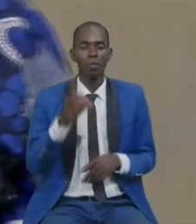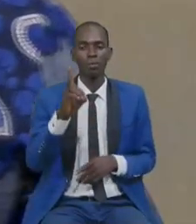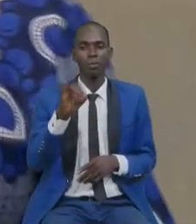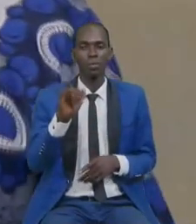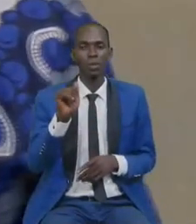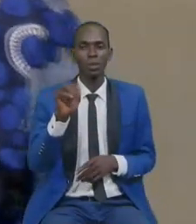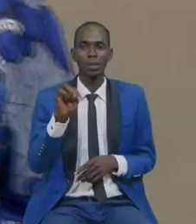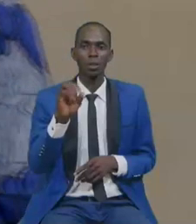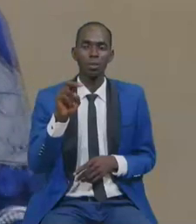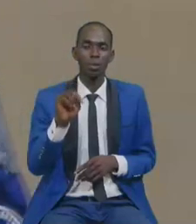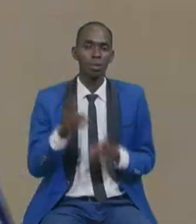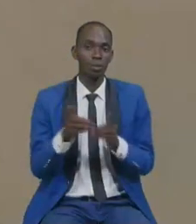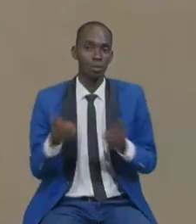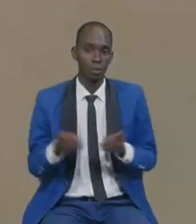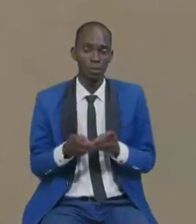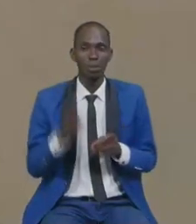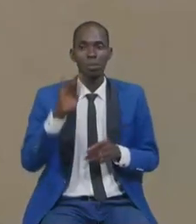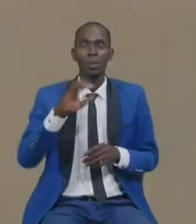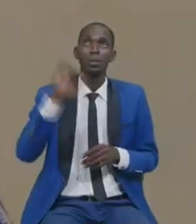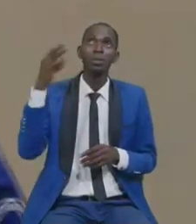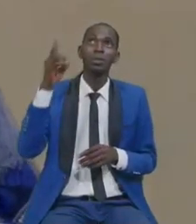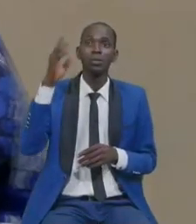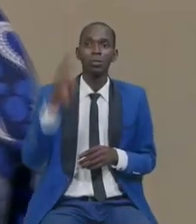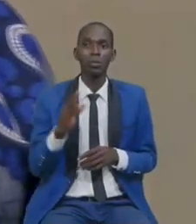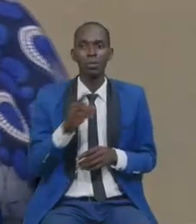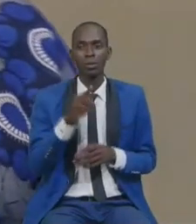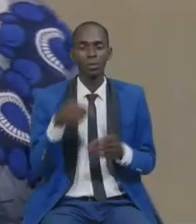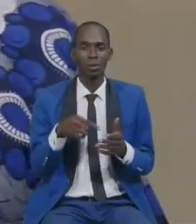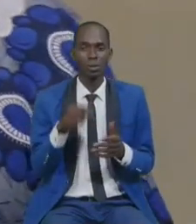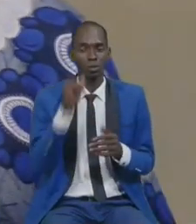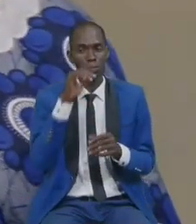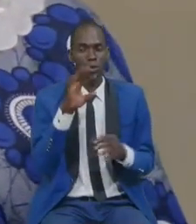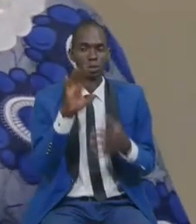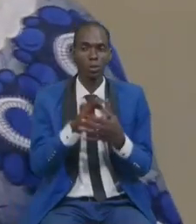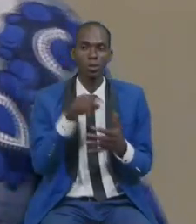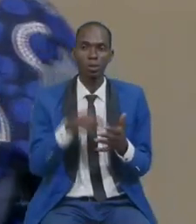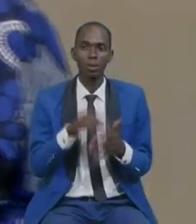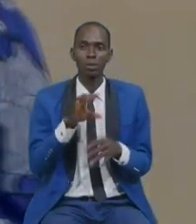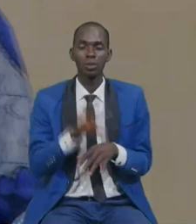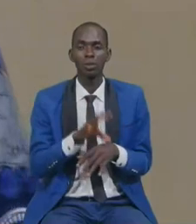Par la grâce de Dieu, j'ai rejoint cette commission en